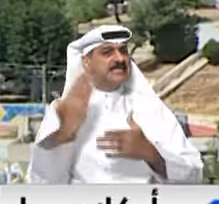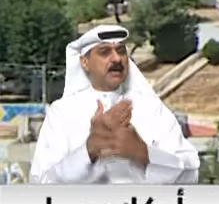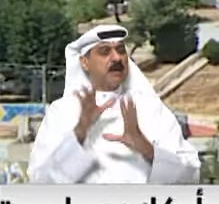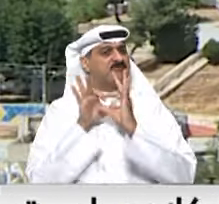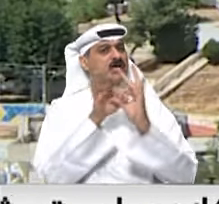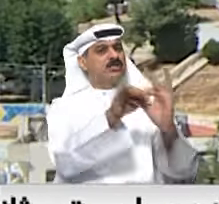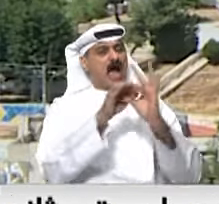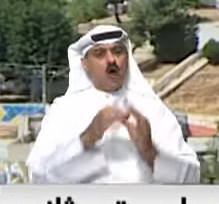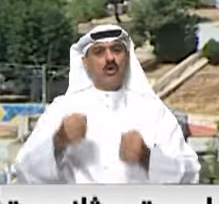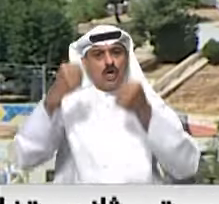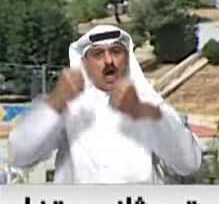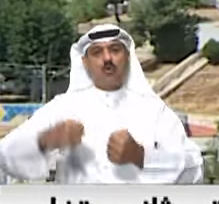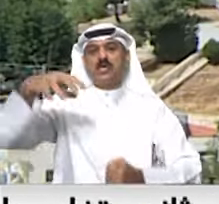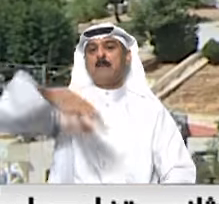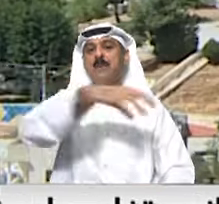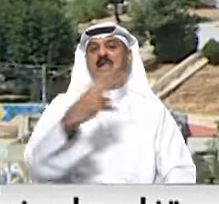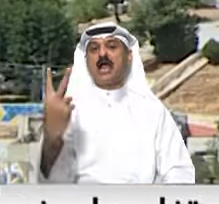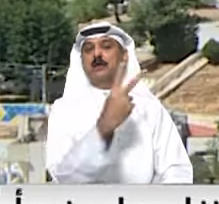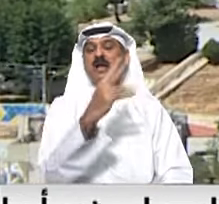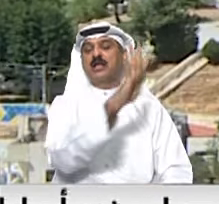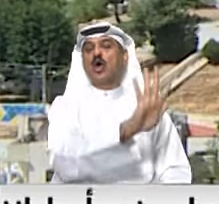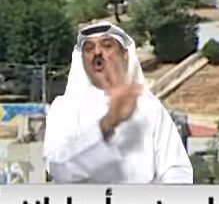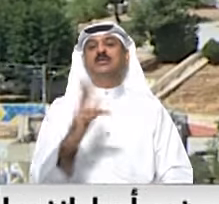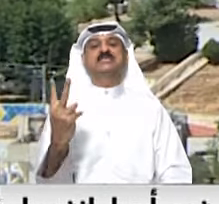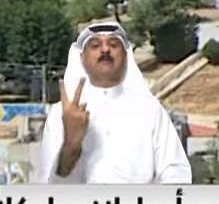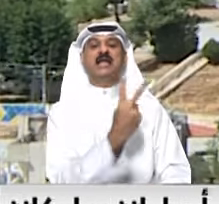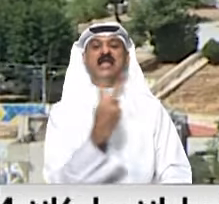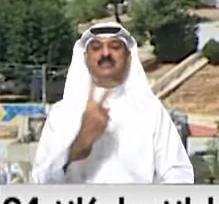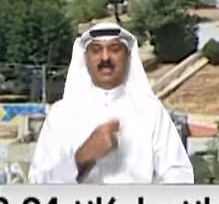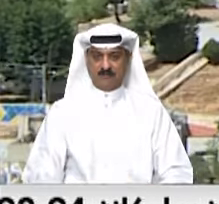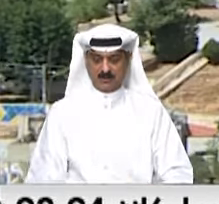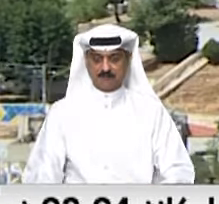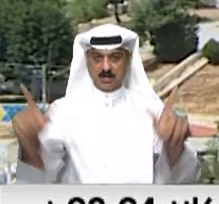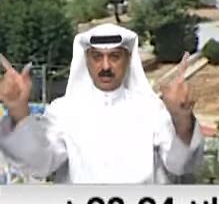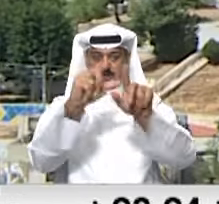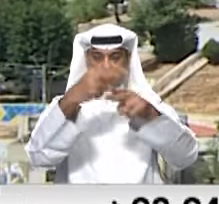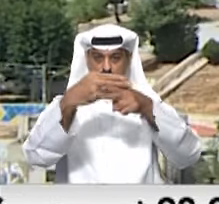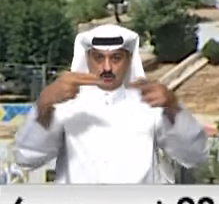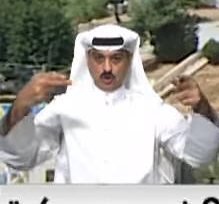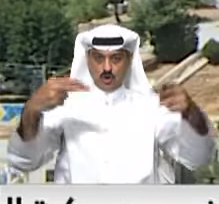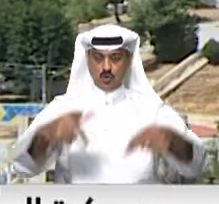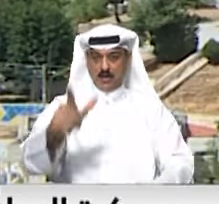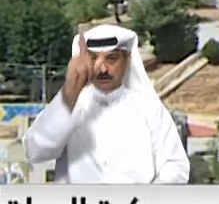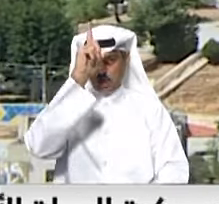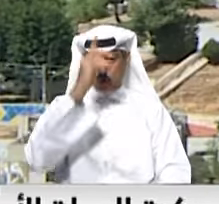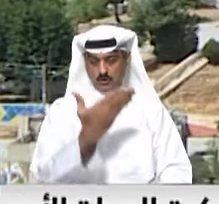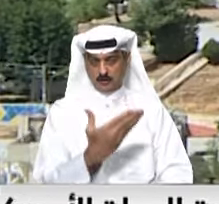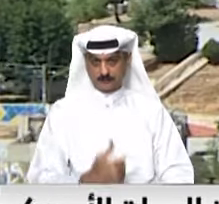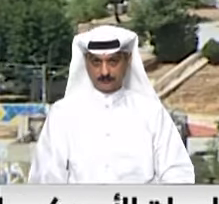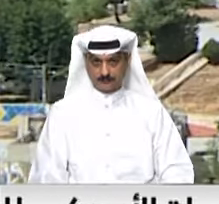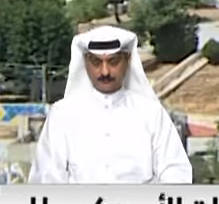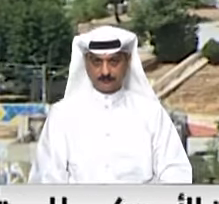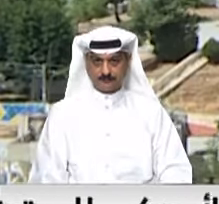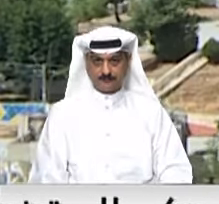الثنائية بين البلدين والشعبين الشقيقين. لتلفزيون دولة الكويت غيث الرقاد، عمان.